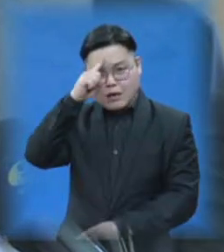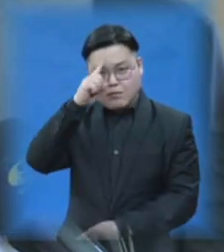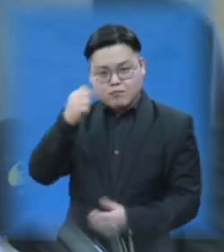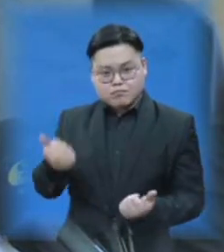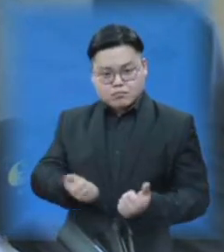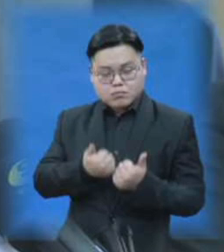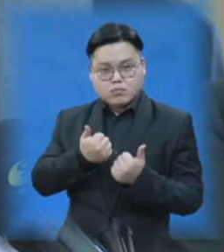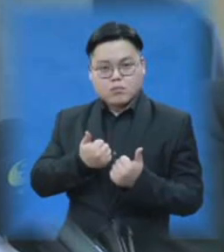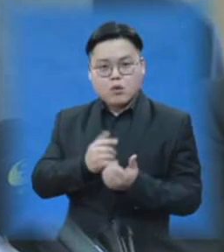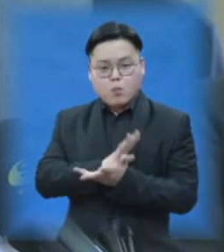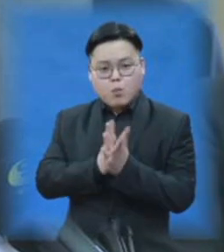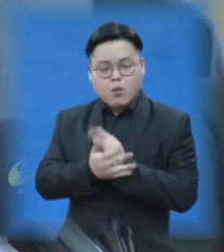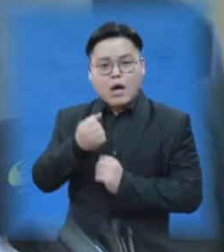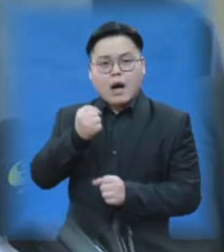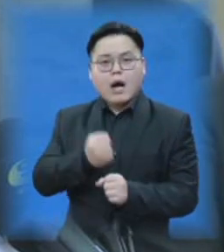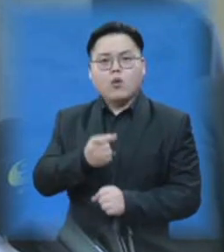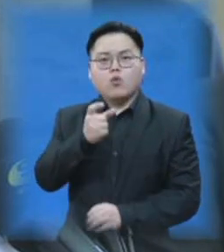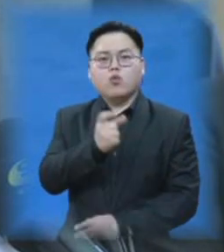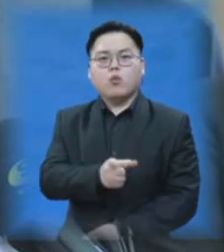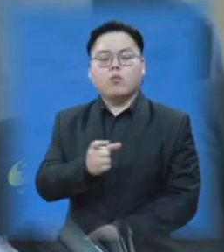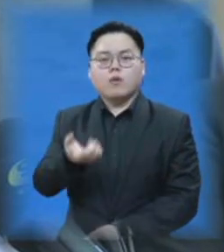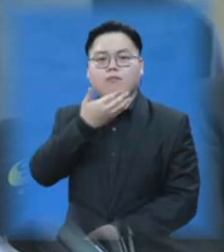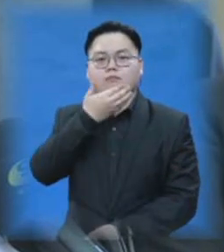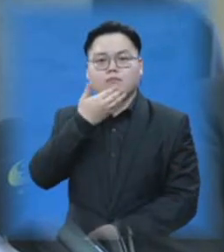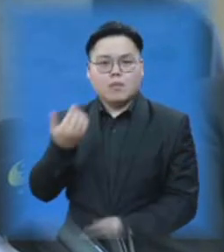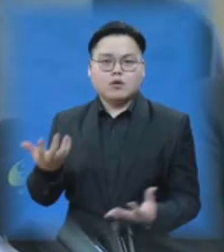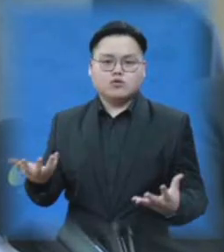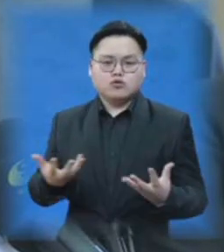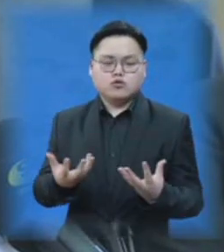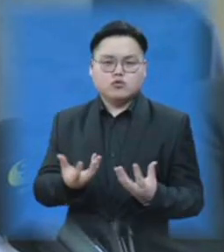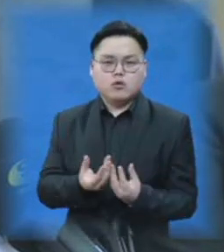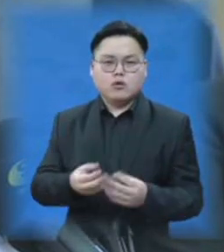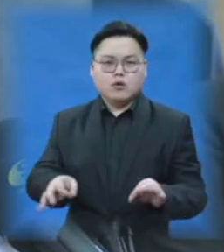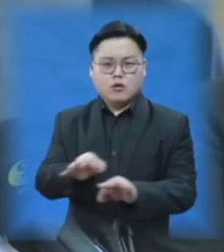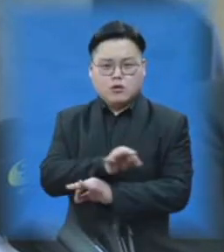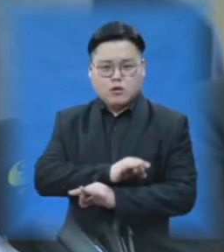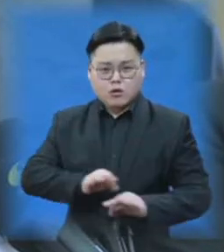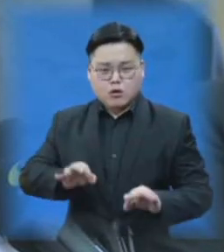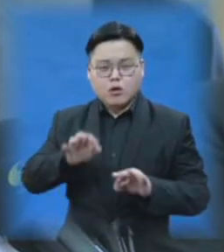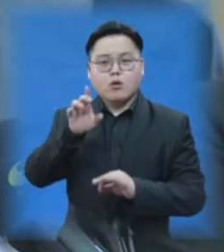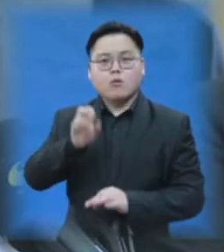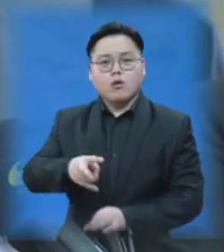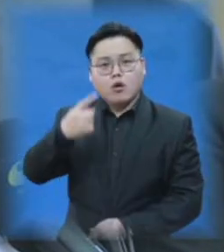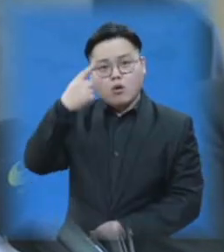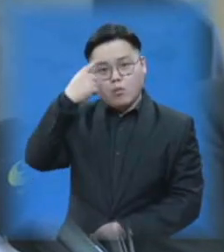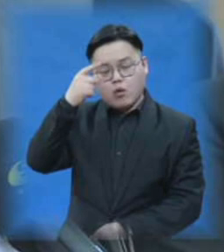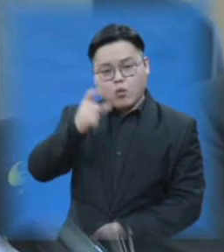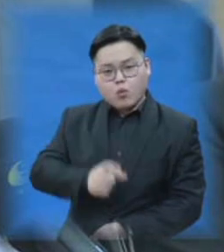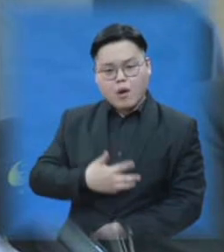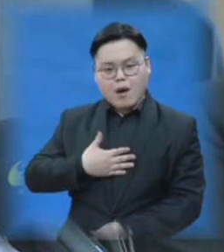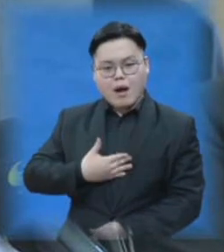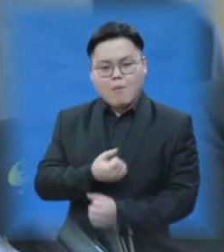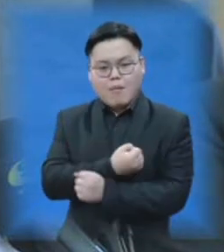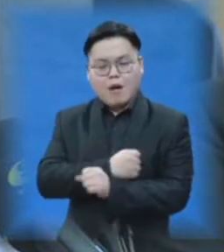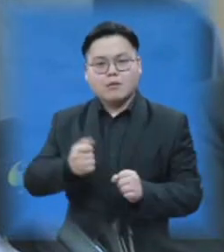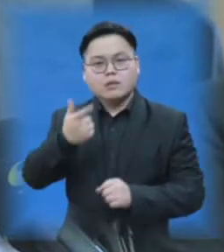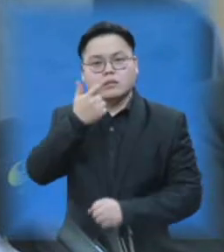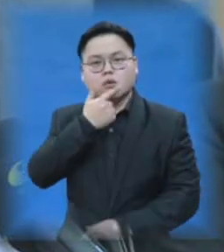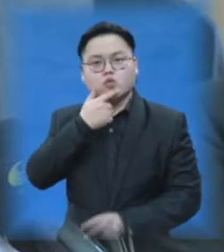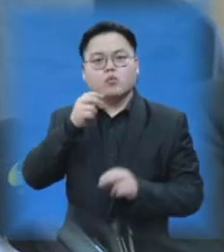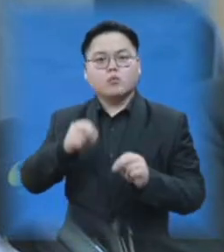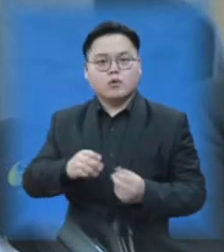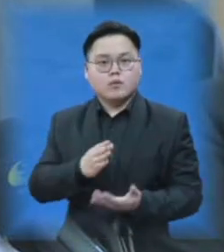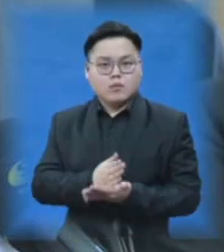ажилуулах хүн байхгүй бол болсон хүчин байхгүй бол Монгол хүний амь нас эрүүл мэнд бол дээсэн дөрүн дээр байна. Тийм учраас энэ